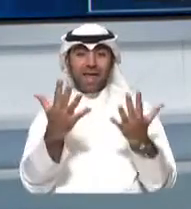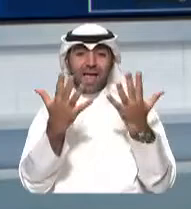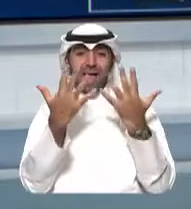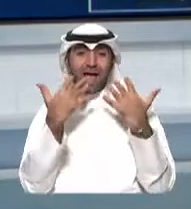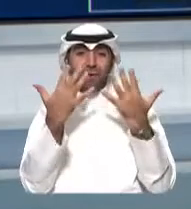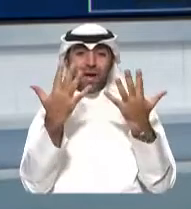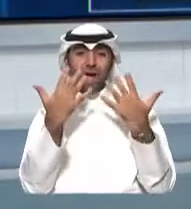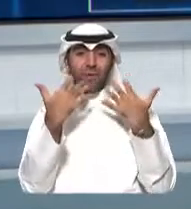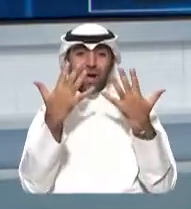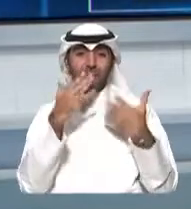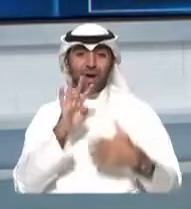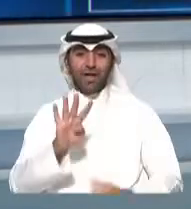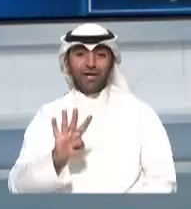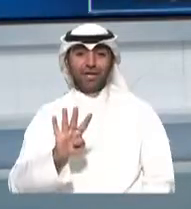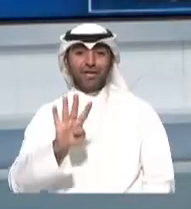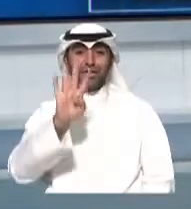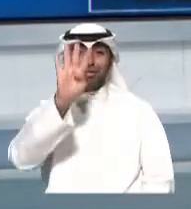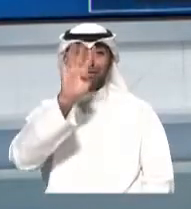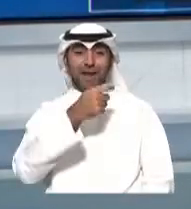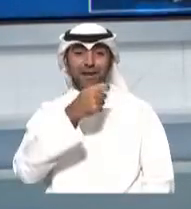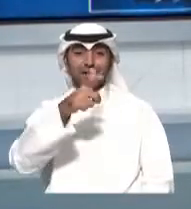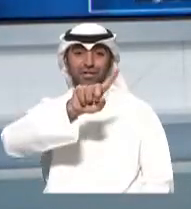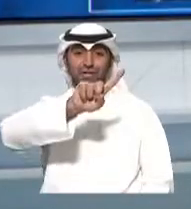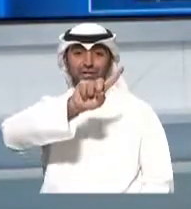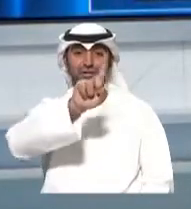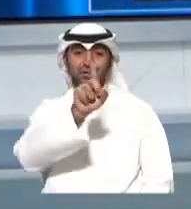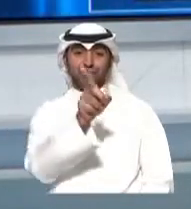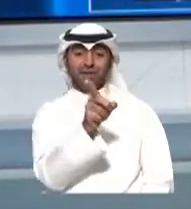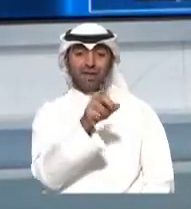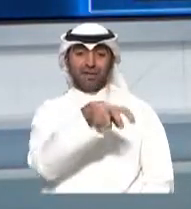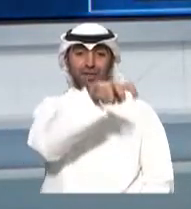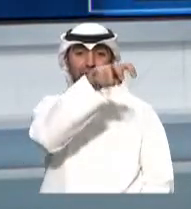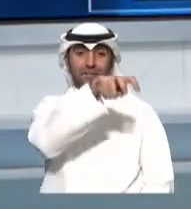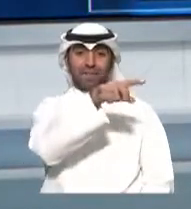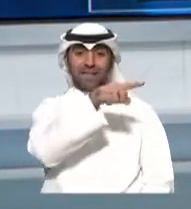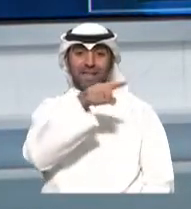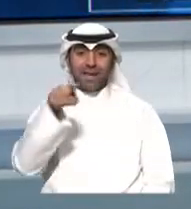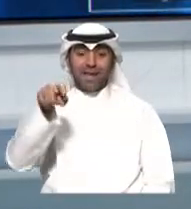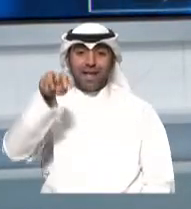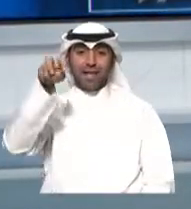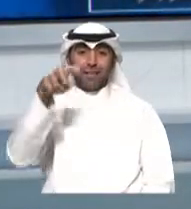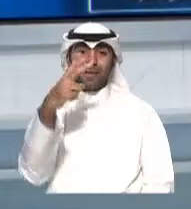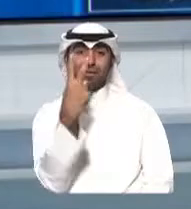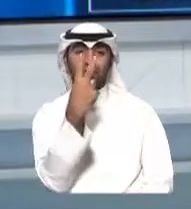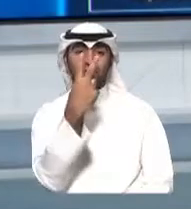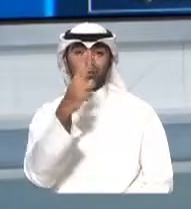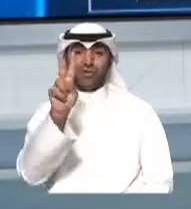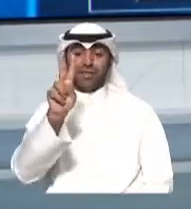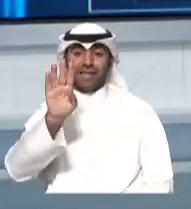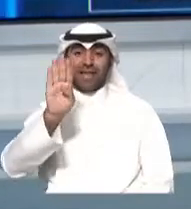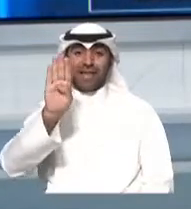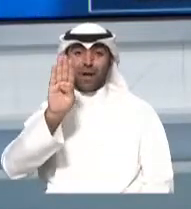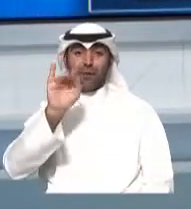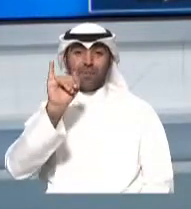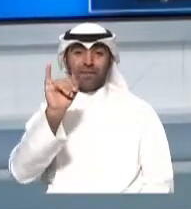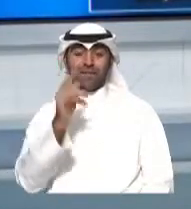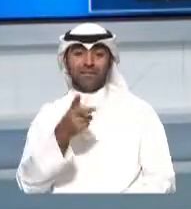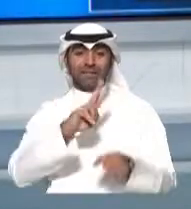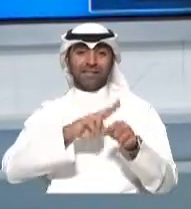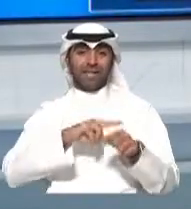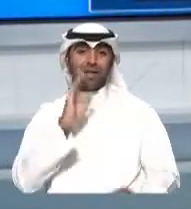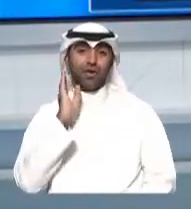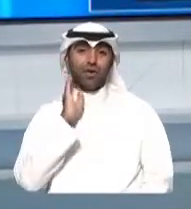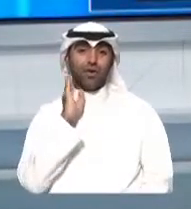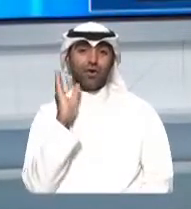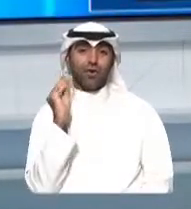إلى متقلبة الاتجاه. أثناء تقلب اتجاه الرياح في فرص الهواء الكوس خاصة على المناطق الساحلية، الإحساس بالرطوبة راح يكون ضعيف أو